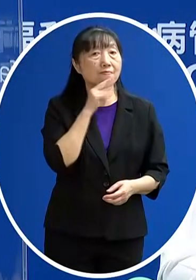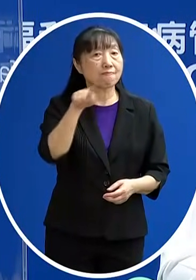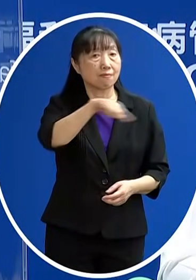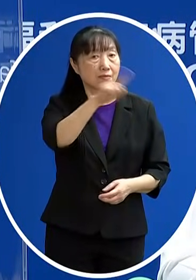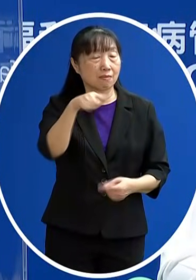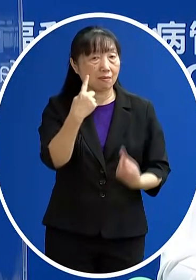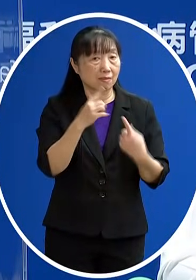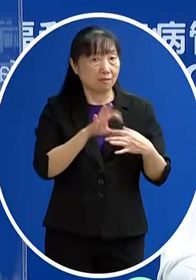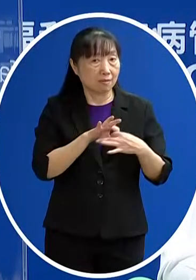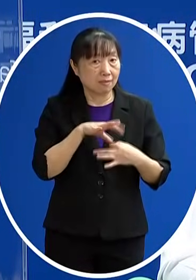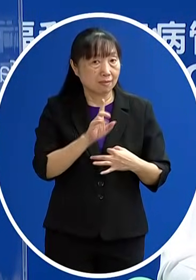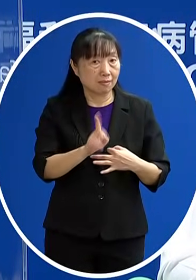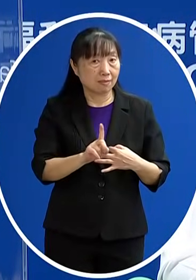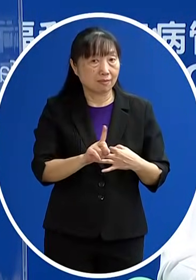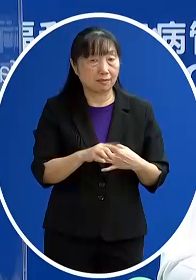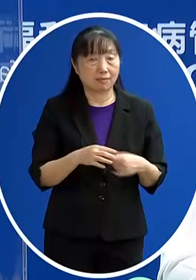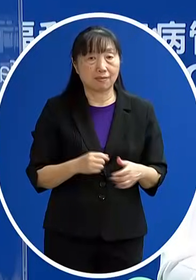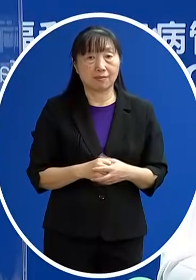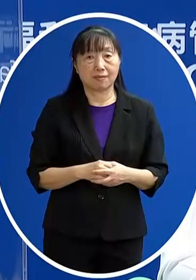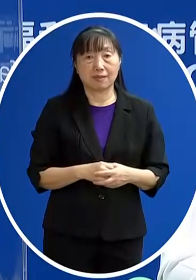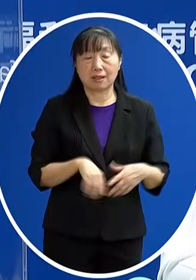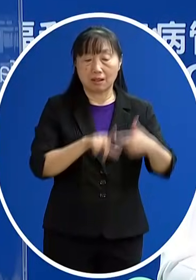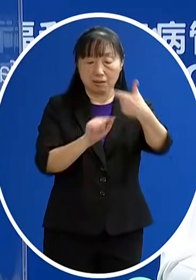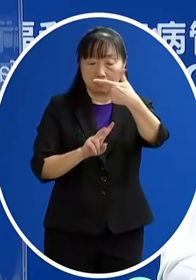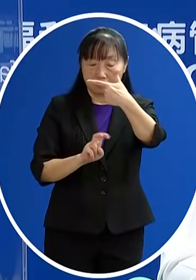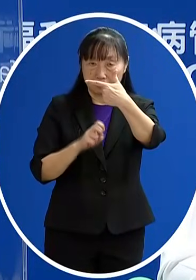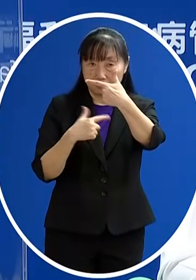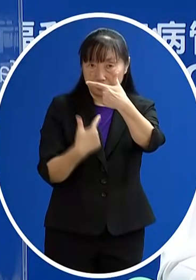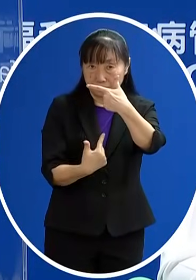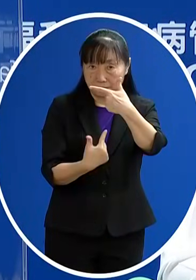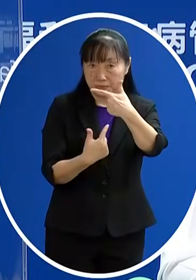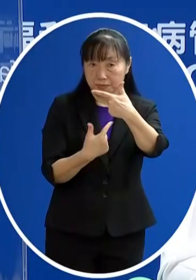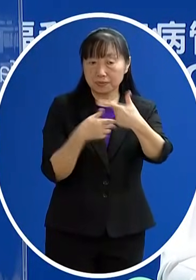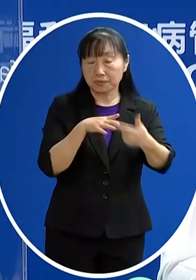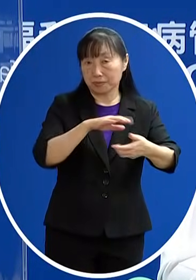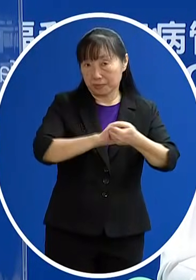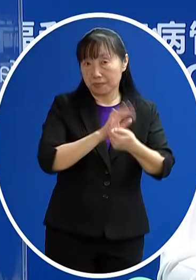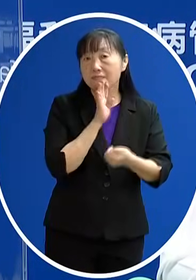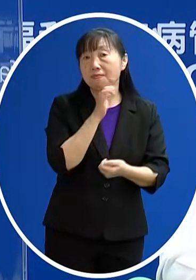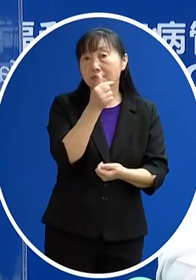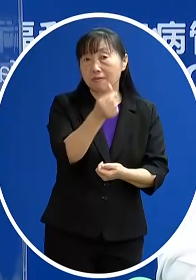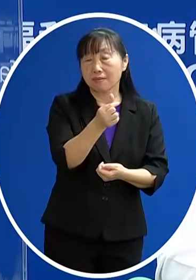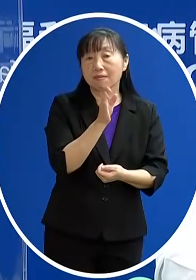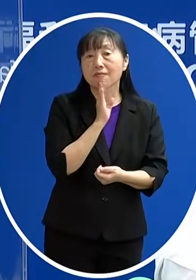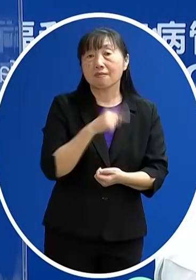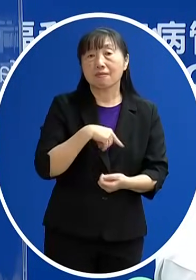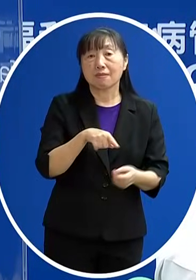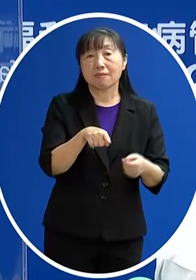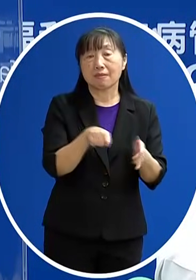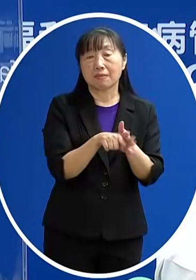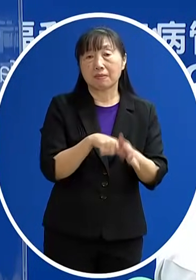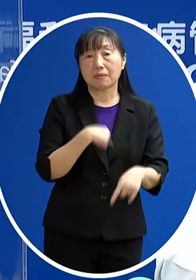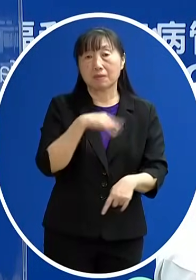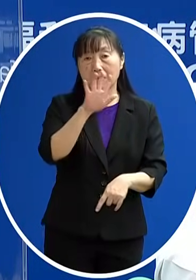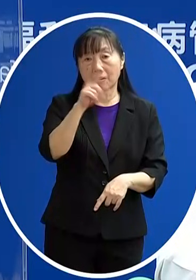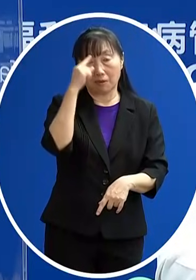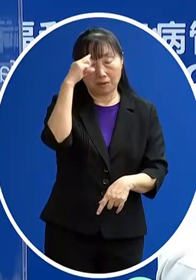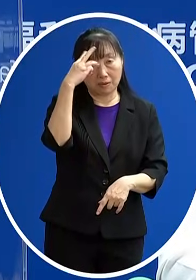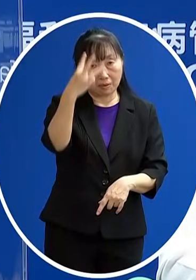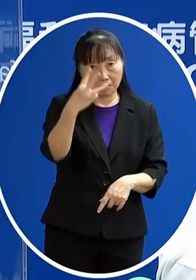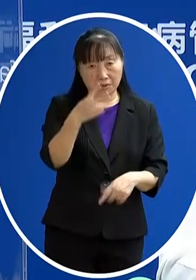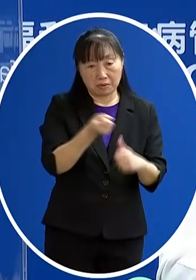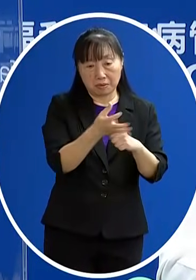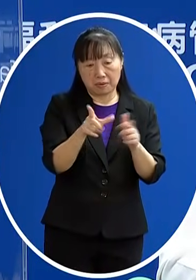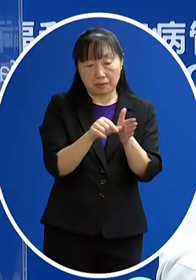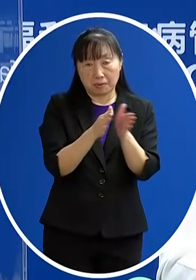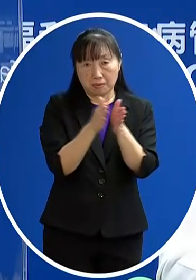是说一般来讲我们在6月26号是确诊，往前是最3天的一个感染期，那不过因